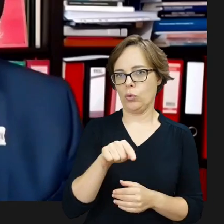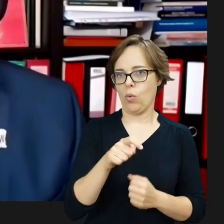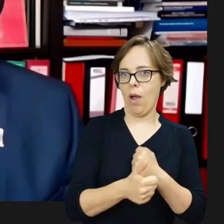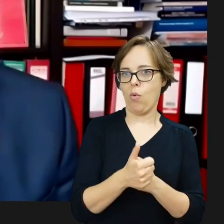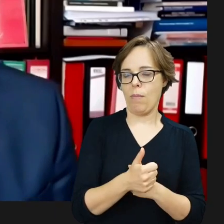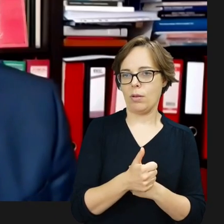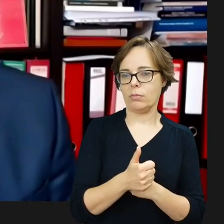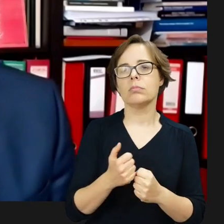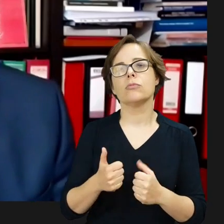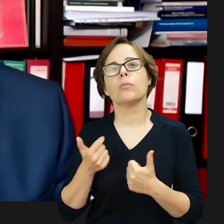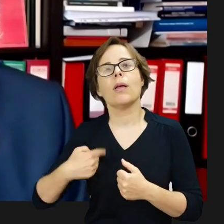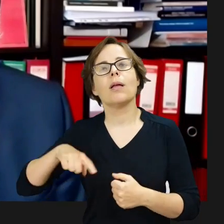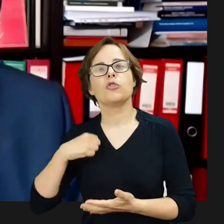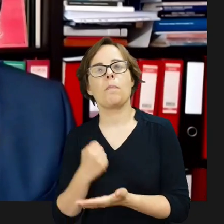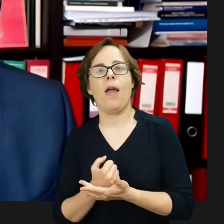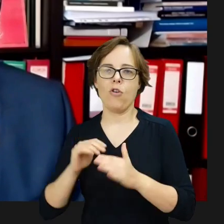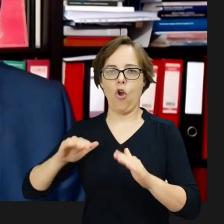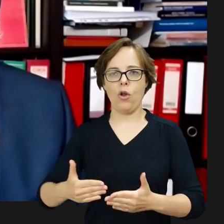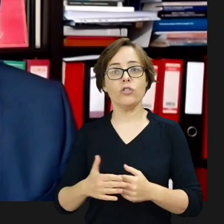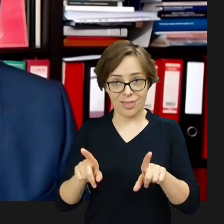praw, także praw w sądach.